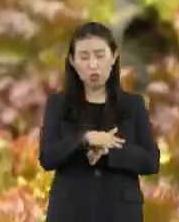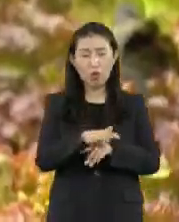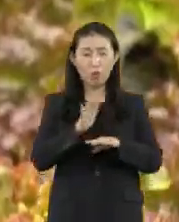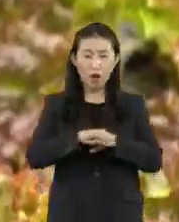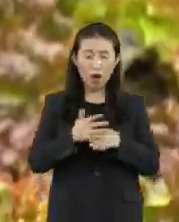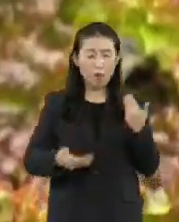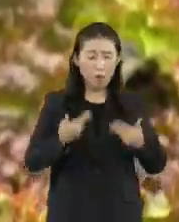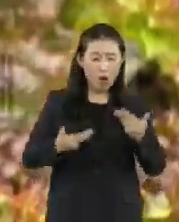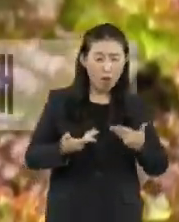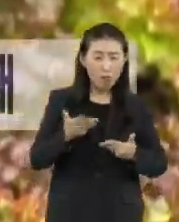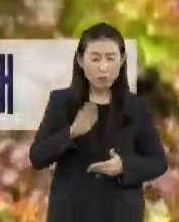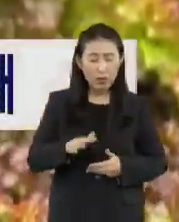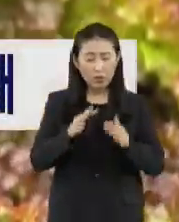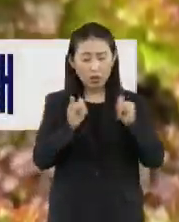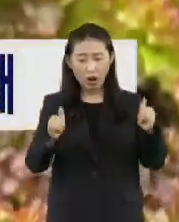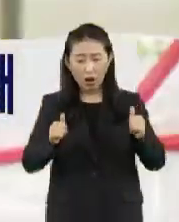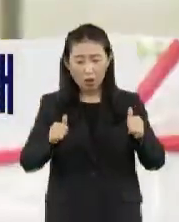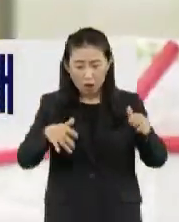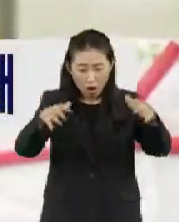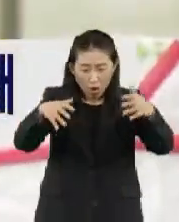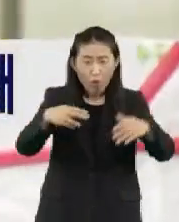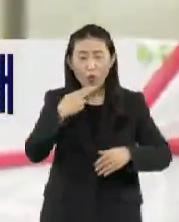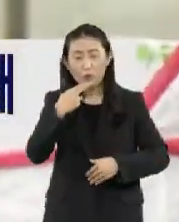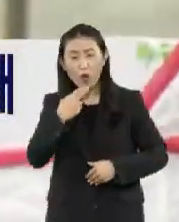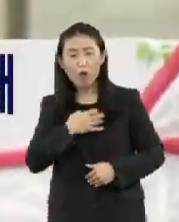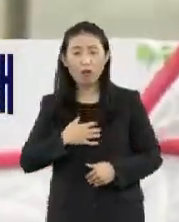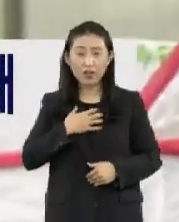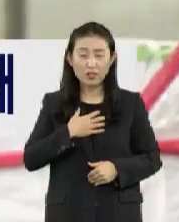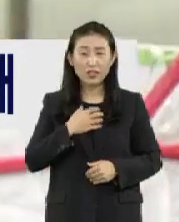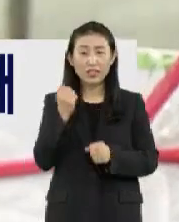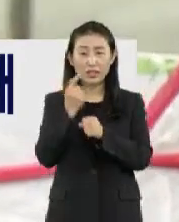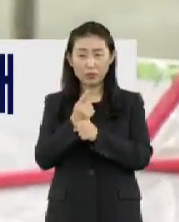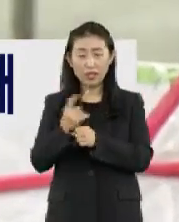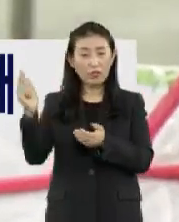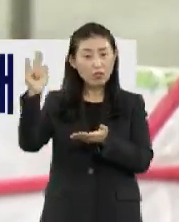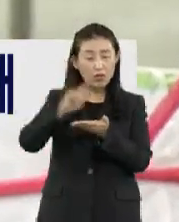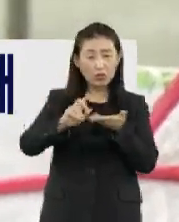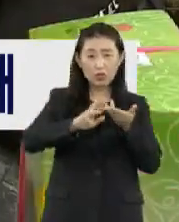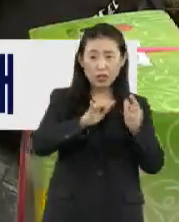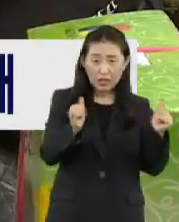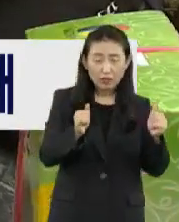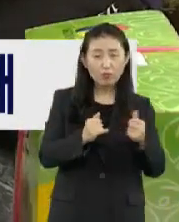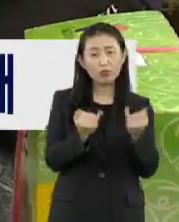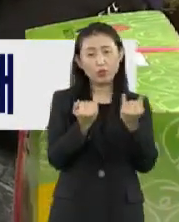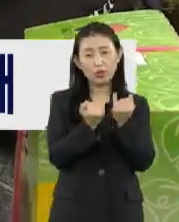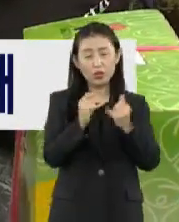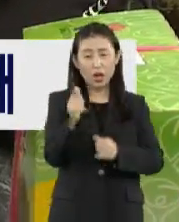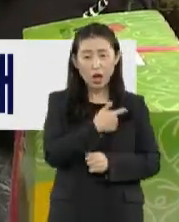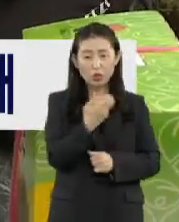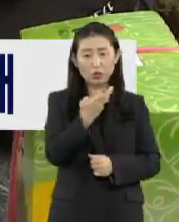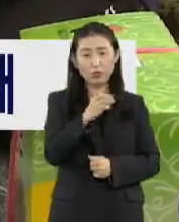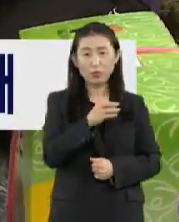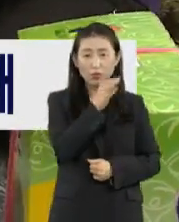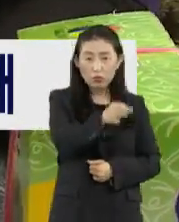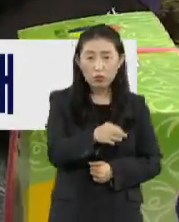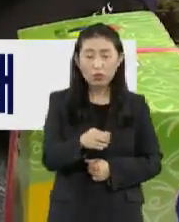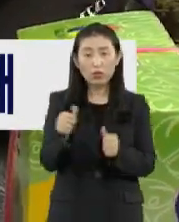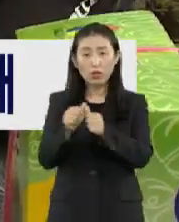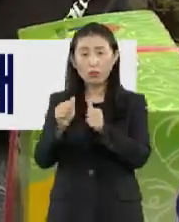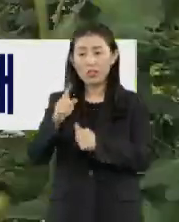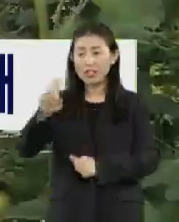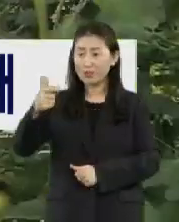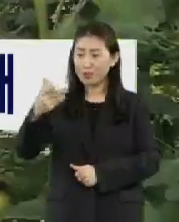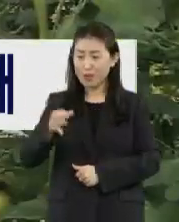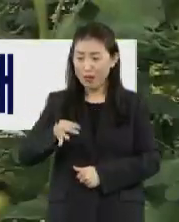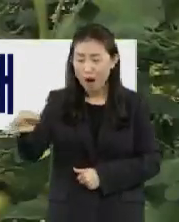지금 일할 사람을 구하지 못해 초비상입니다. 이미 입국해 있는 외국인의 경우 여성이 하루 13만 원, 남성은 16만 원까지